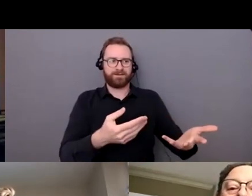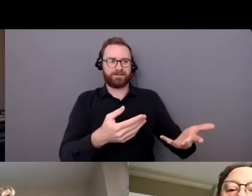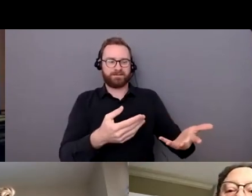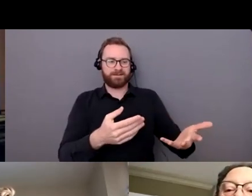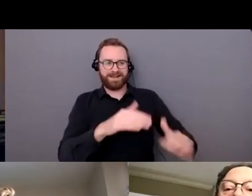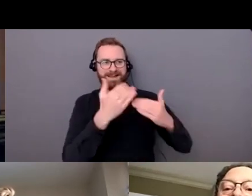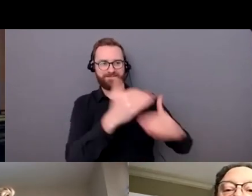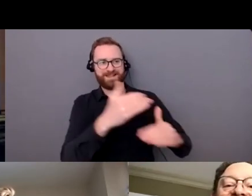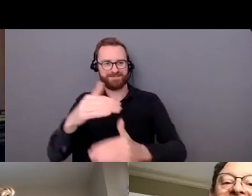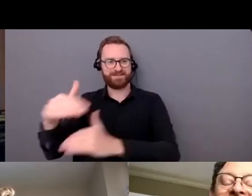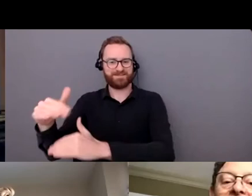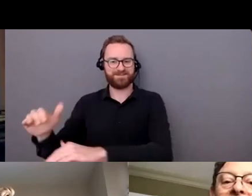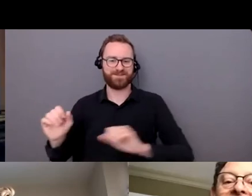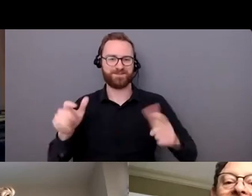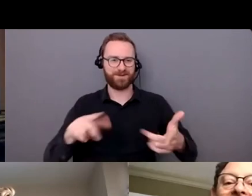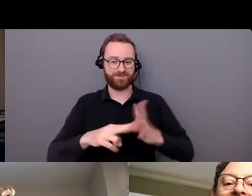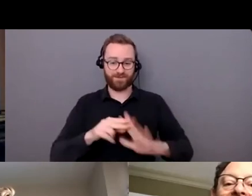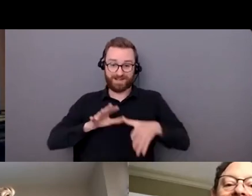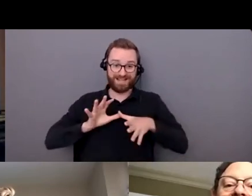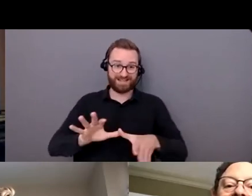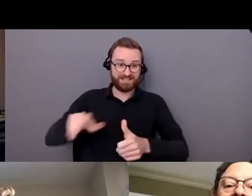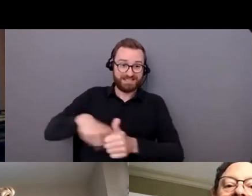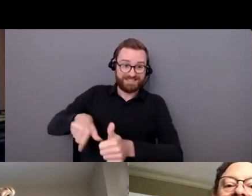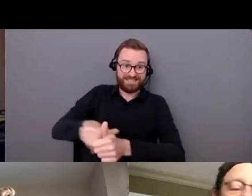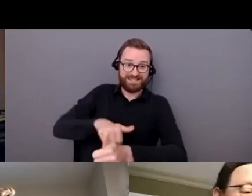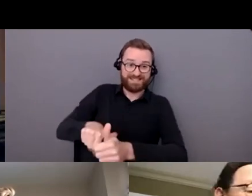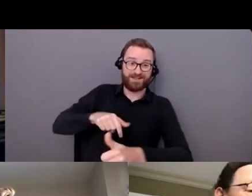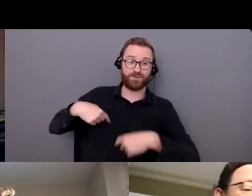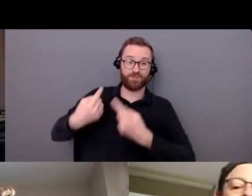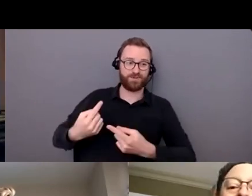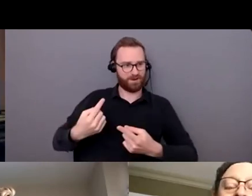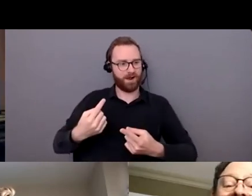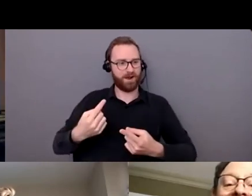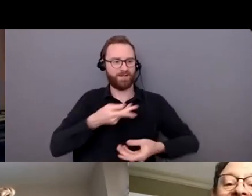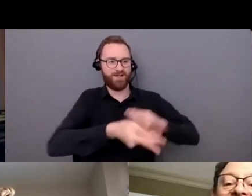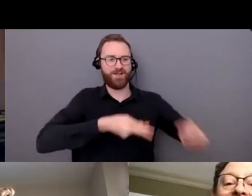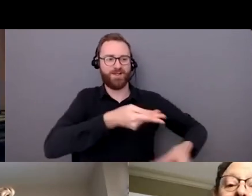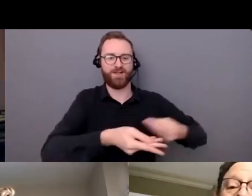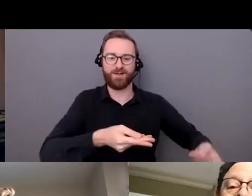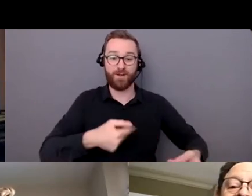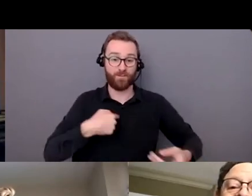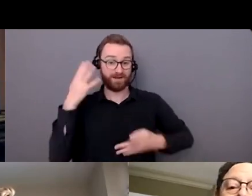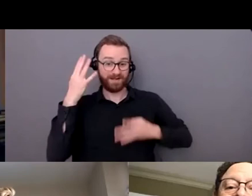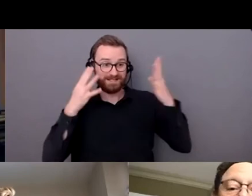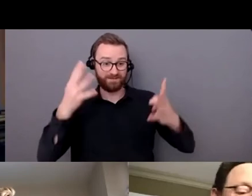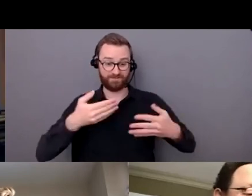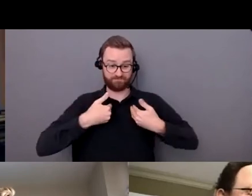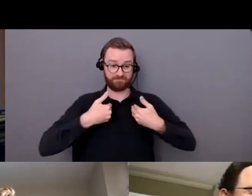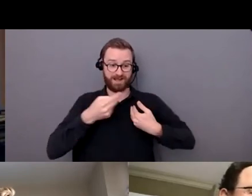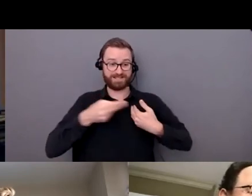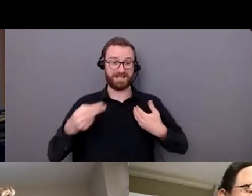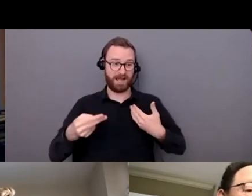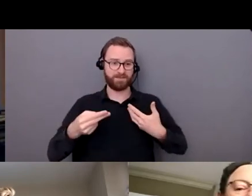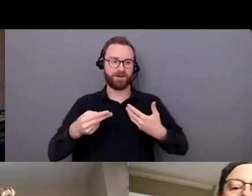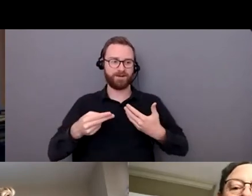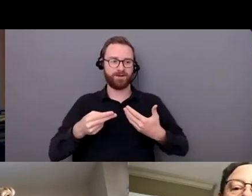moi, au regard de stratégies que j'ai développées. Et c'est moi qui, de par ma créativité de personne handicapée, qui a dû dire à d'autres de